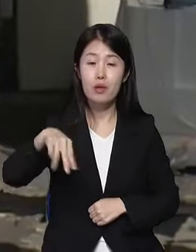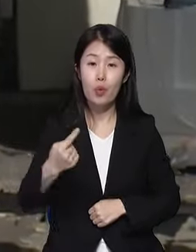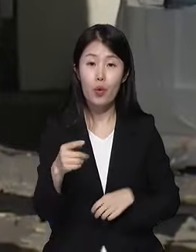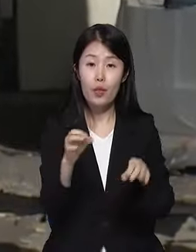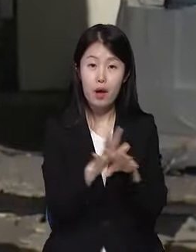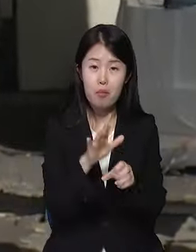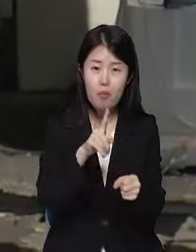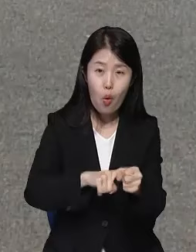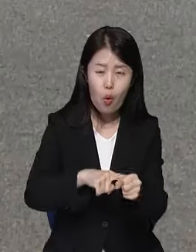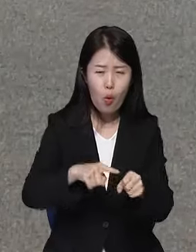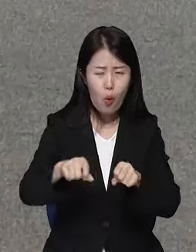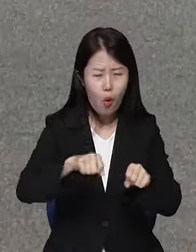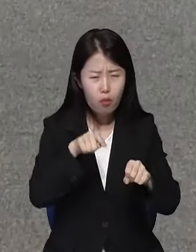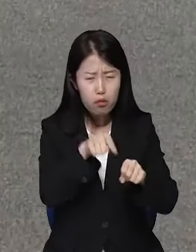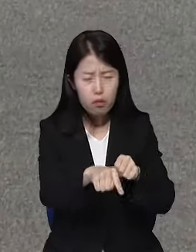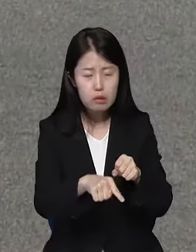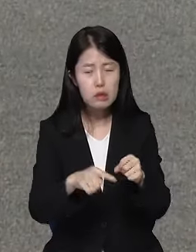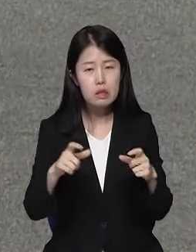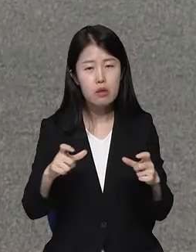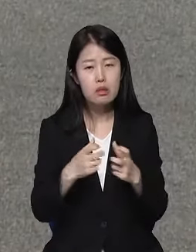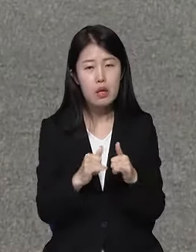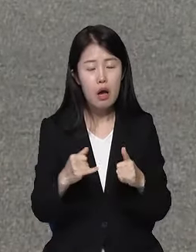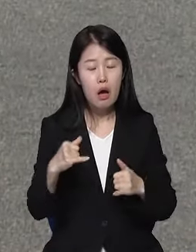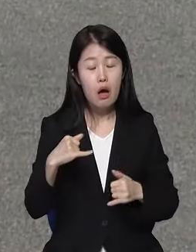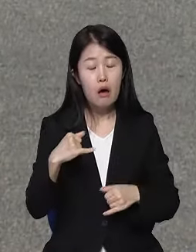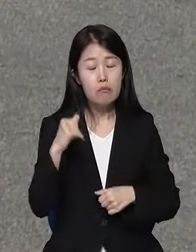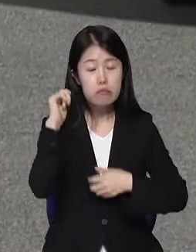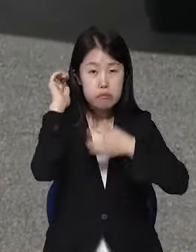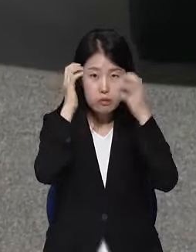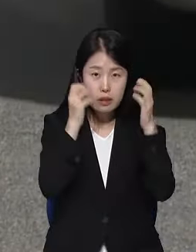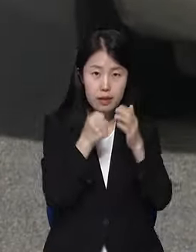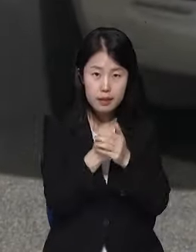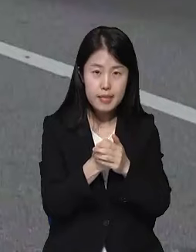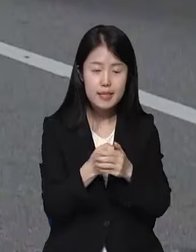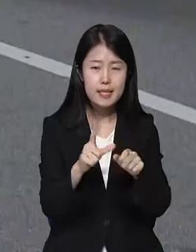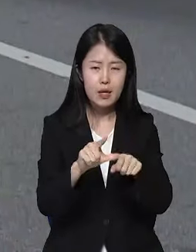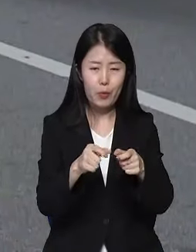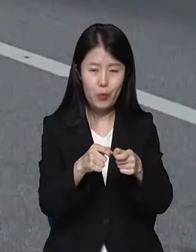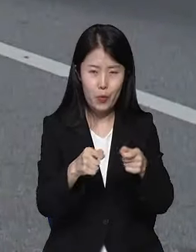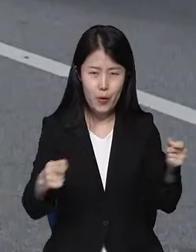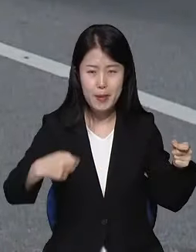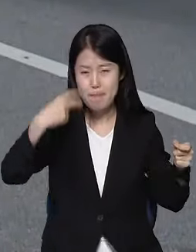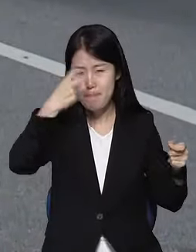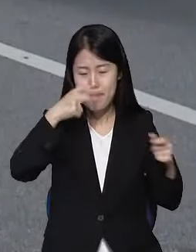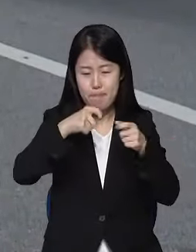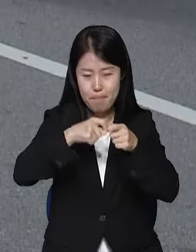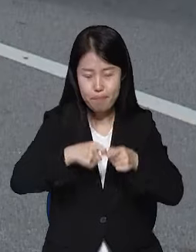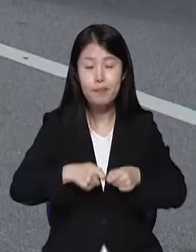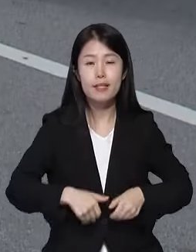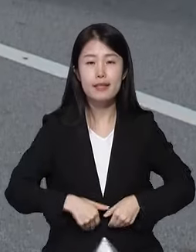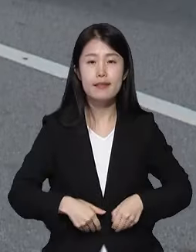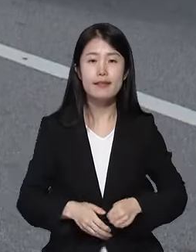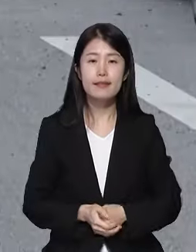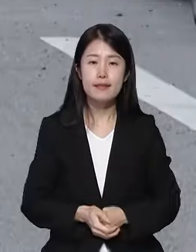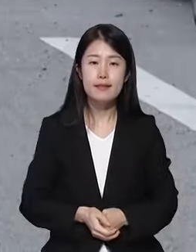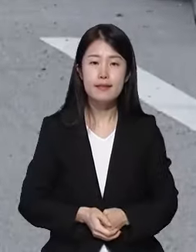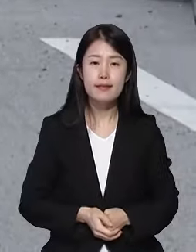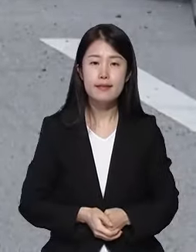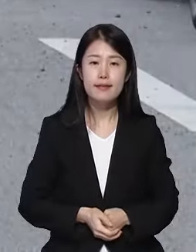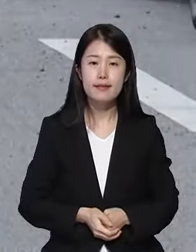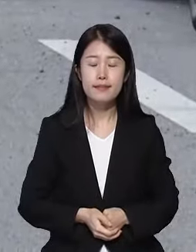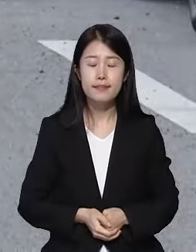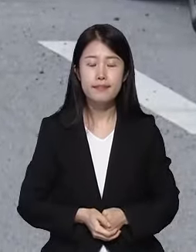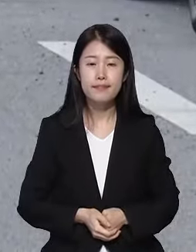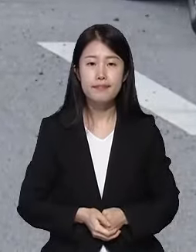시민들의 큰 혼란을 불러올 수 있는 만큼 오랜 준비와 치밀한 실행 계획이 필요해 보입니다. KBC